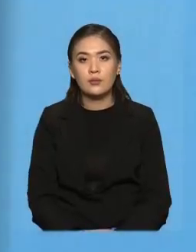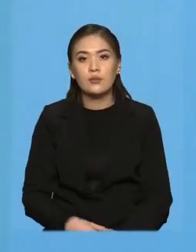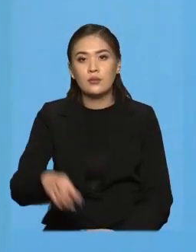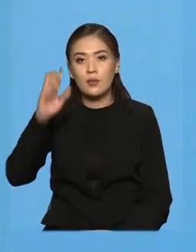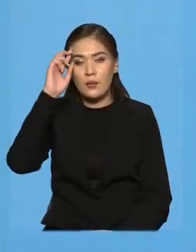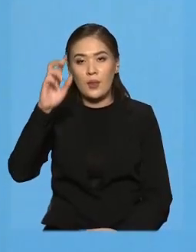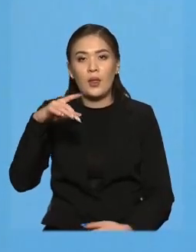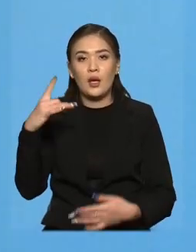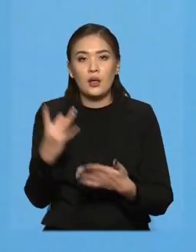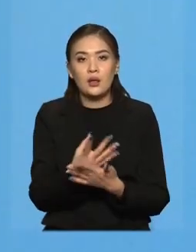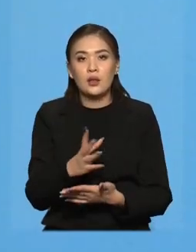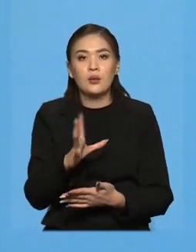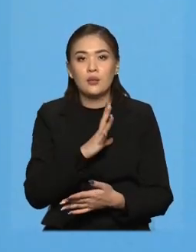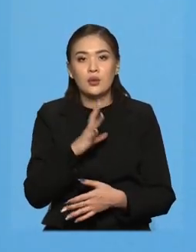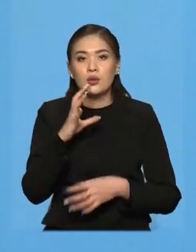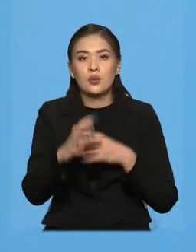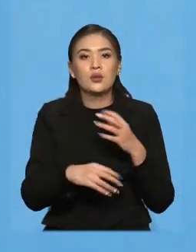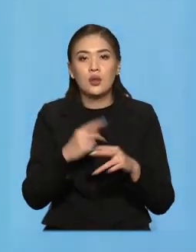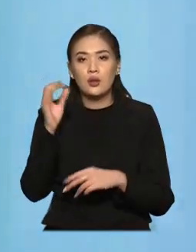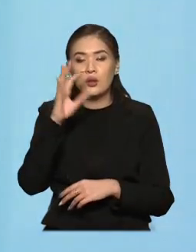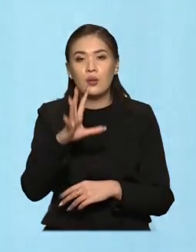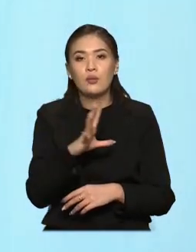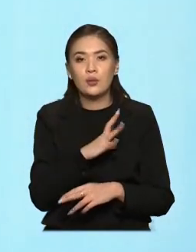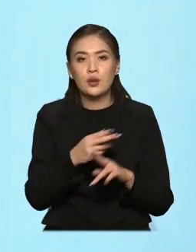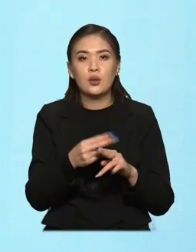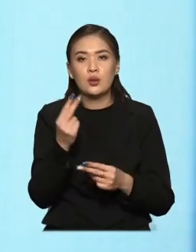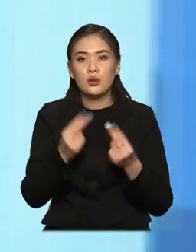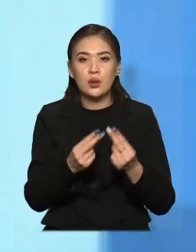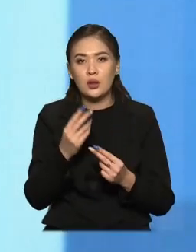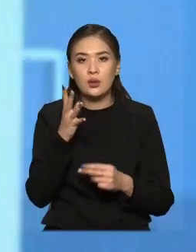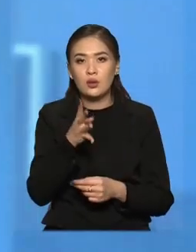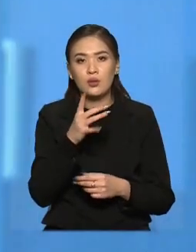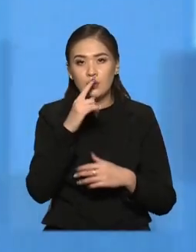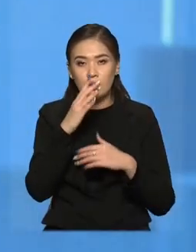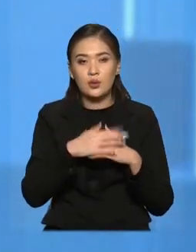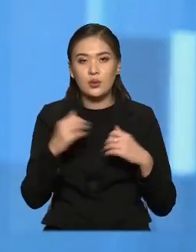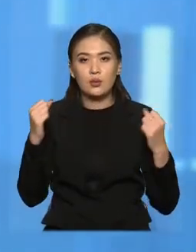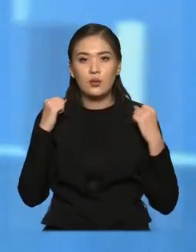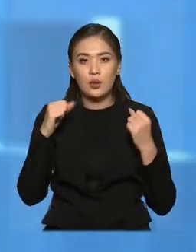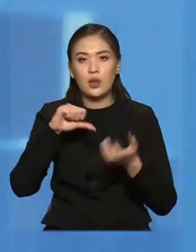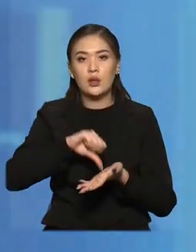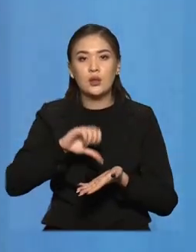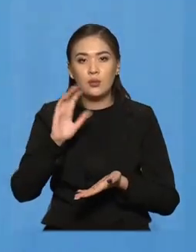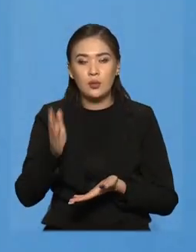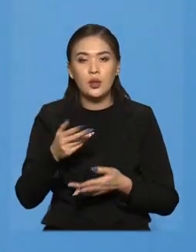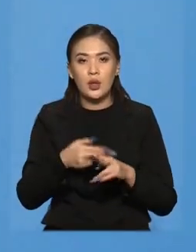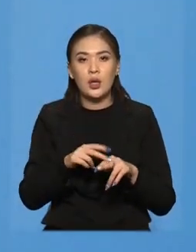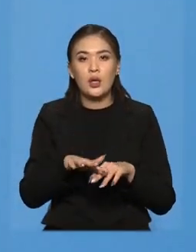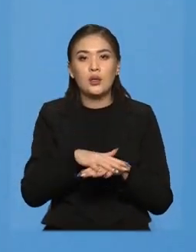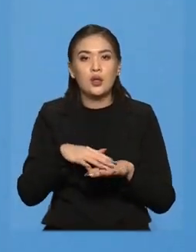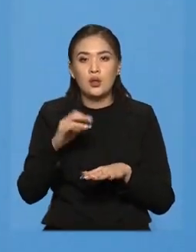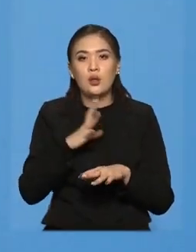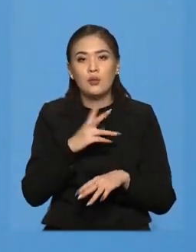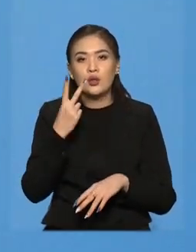Елімізде алғаш рет ұйымдастырылатын дүниежүзілік көшпенділер ойындарына 4000-ға жуық спортшы қатысса да, олар ұлттық және халықтық ойындардың